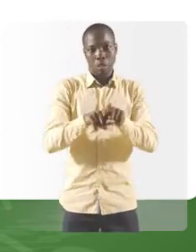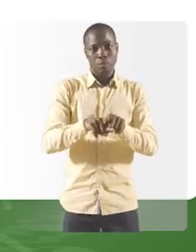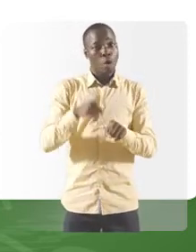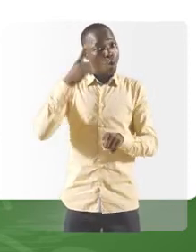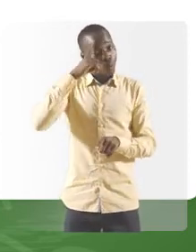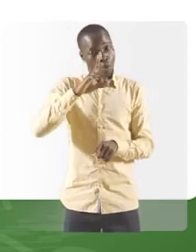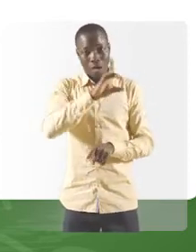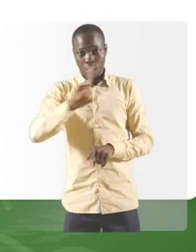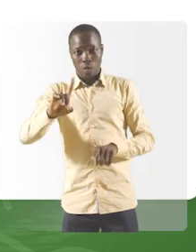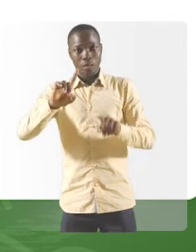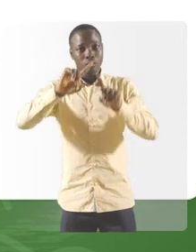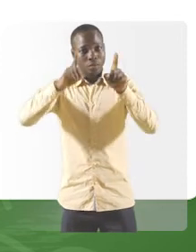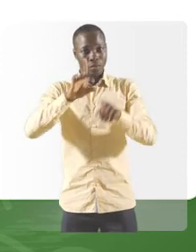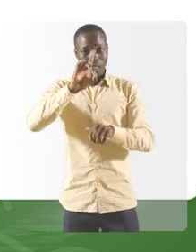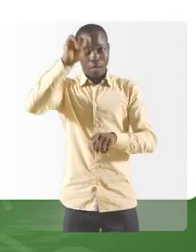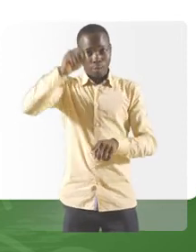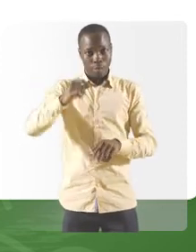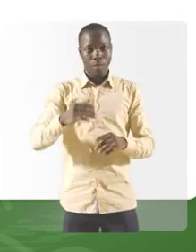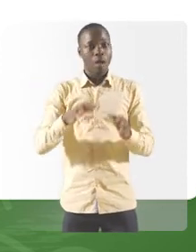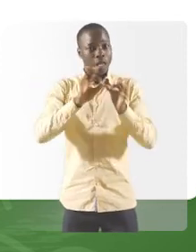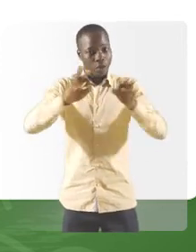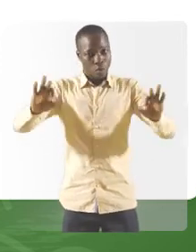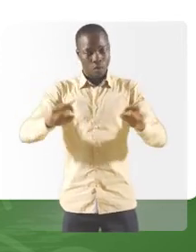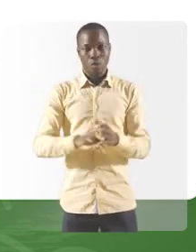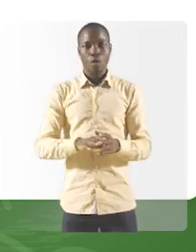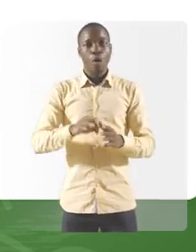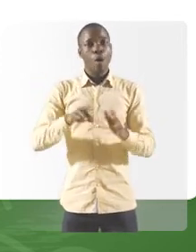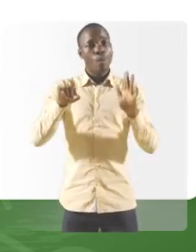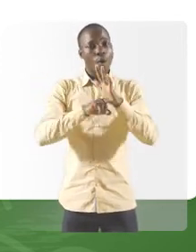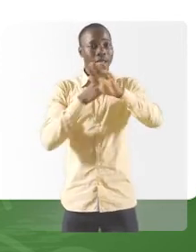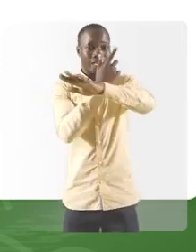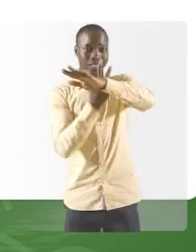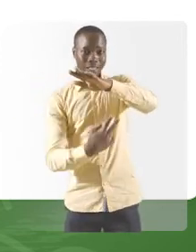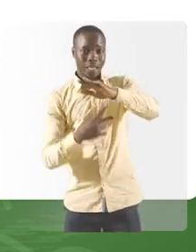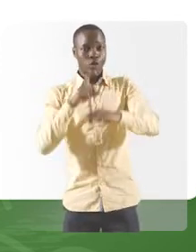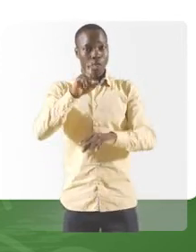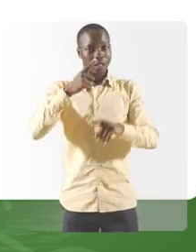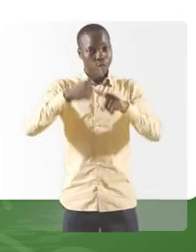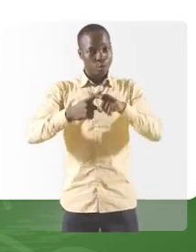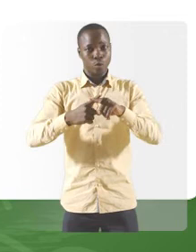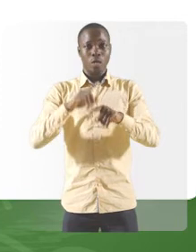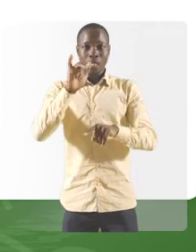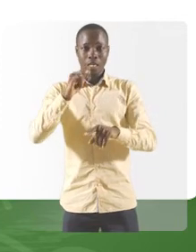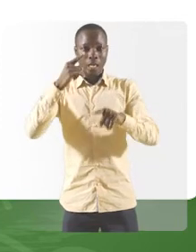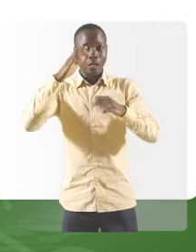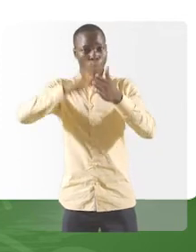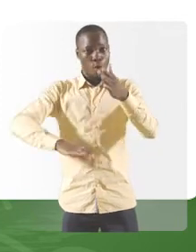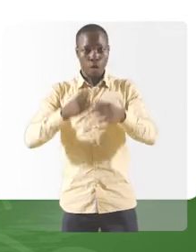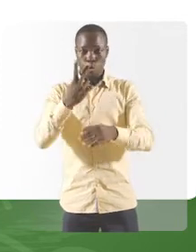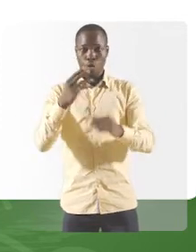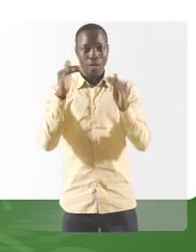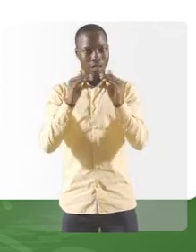prenons la droite D' dont l'équation de départ est moins 1 tiers de X plus Y moins 2 égale